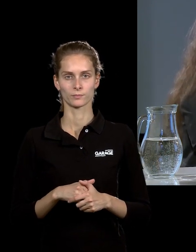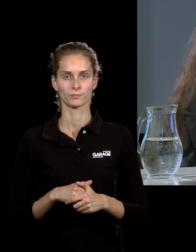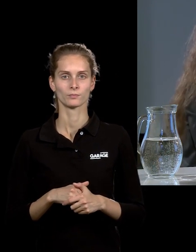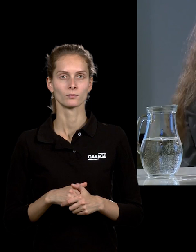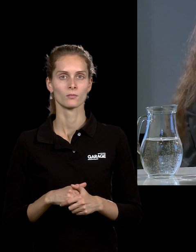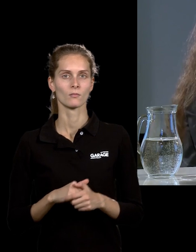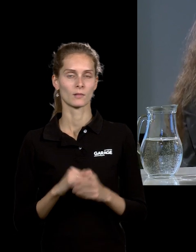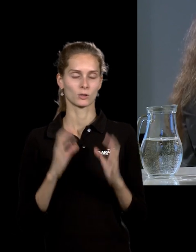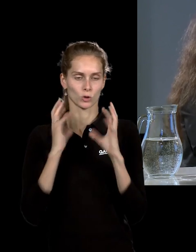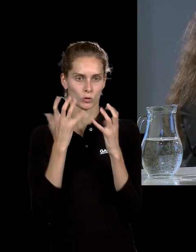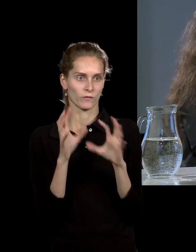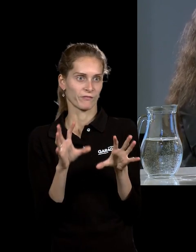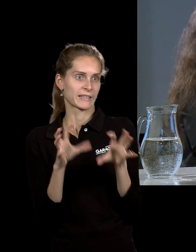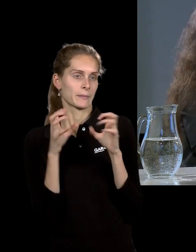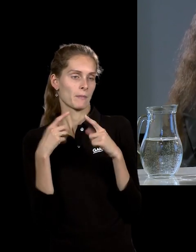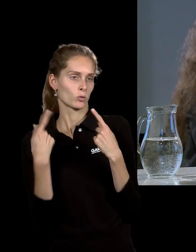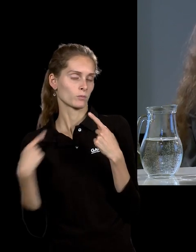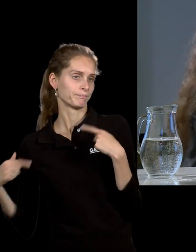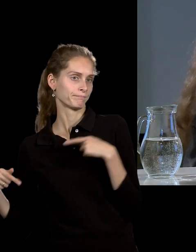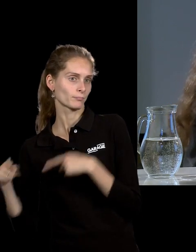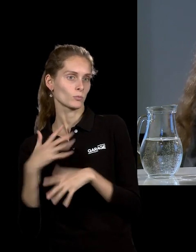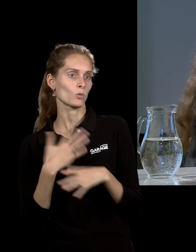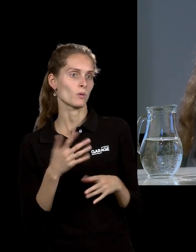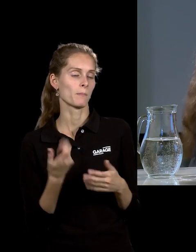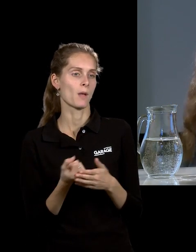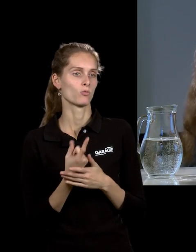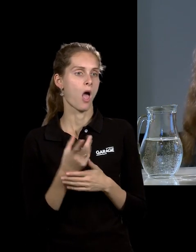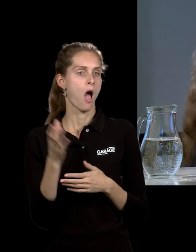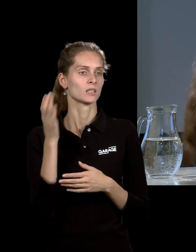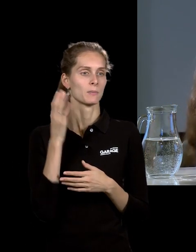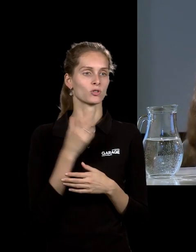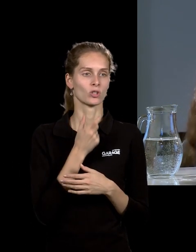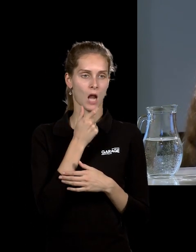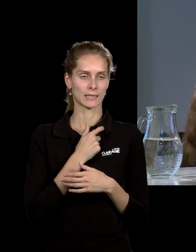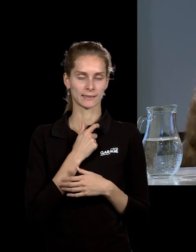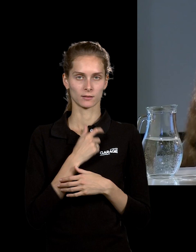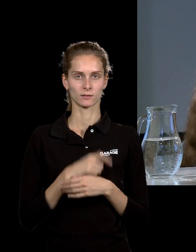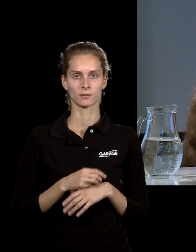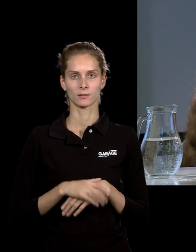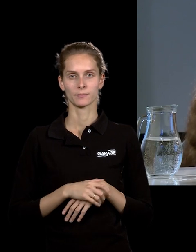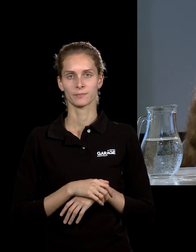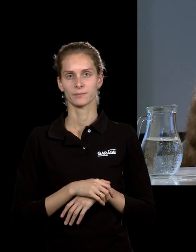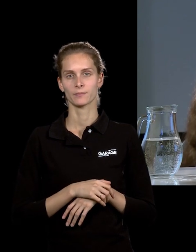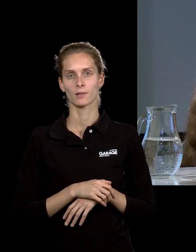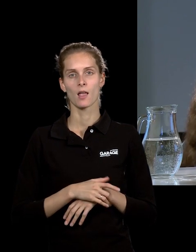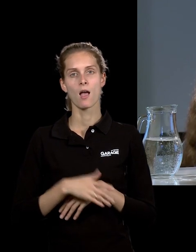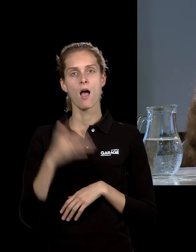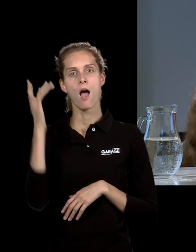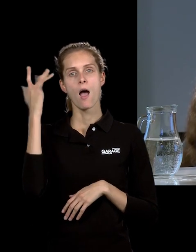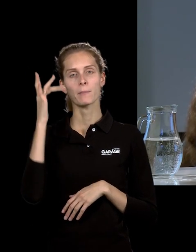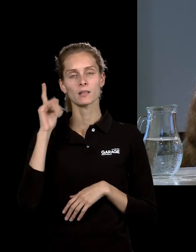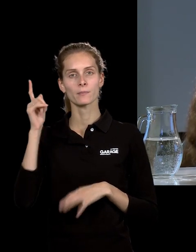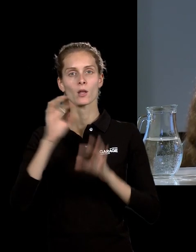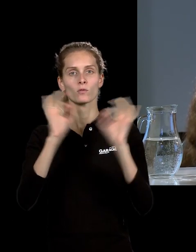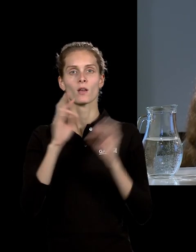не так серьезно воспринимается другими, да, что это уже академическая традиция. Замечательный американский, знаменитый американский искусствовед Климент